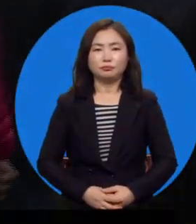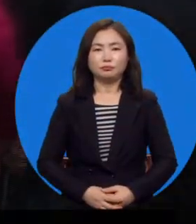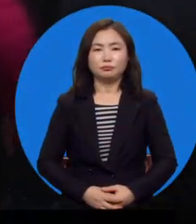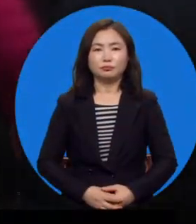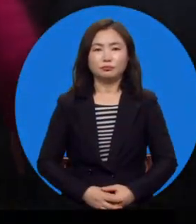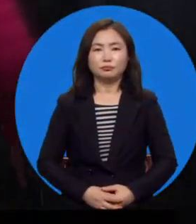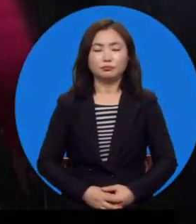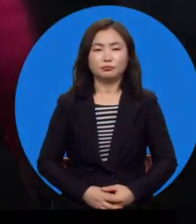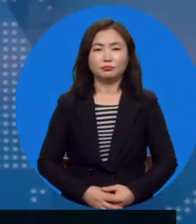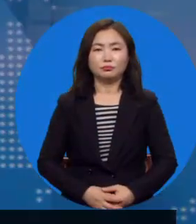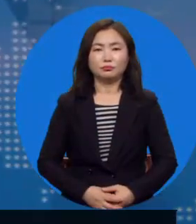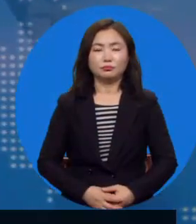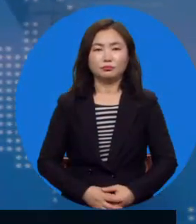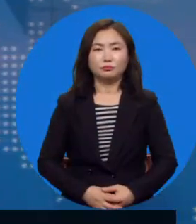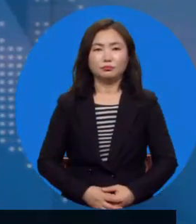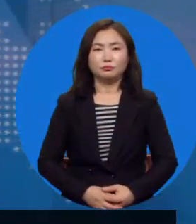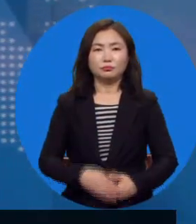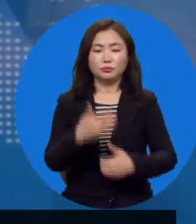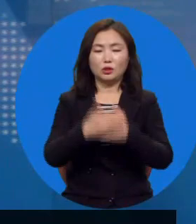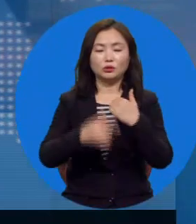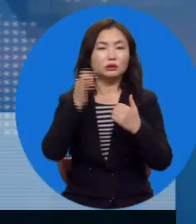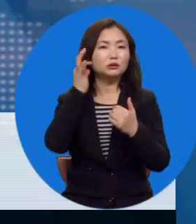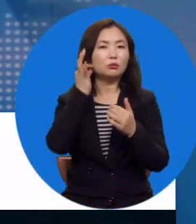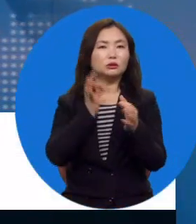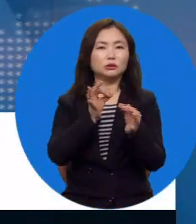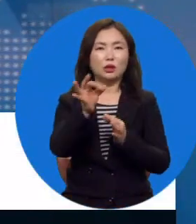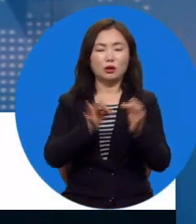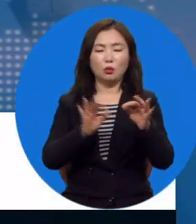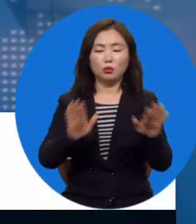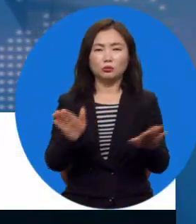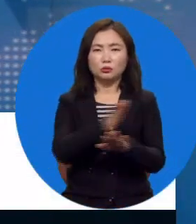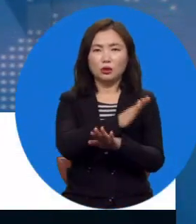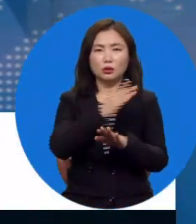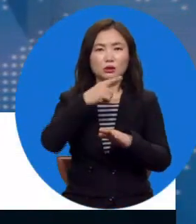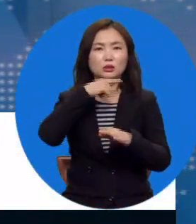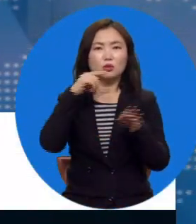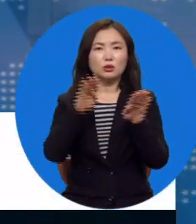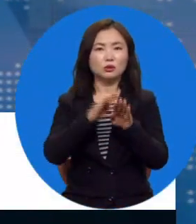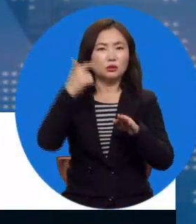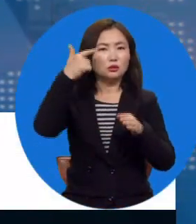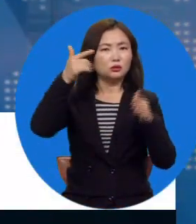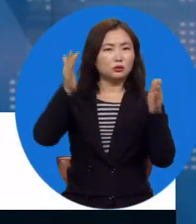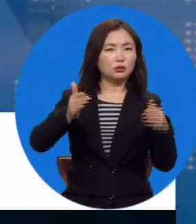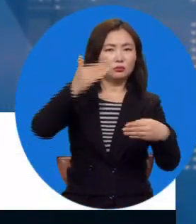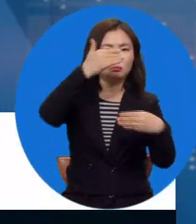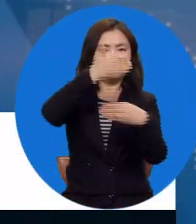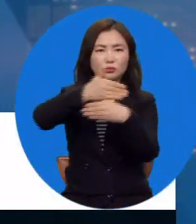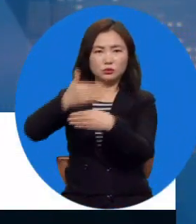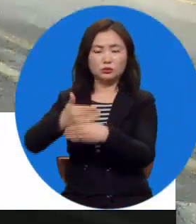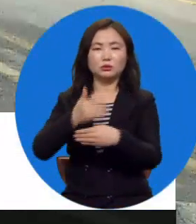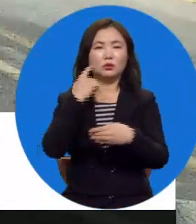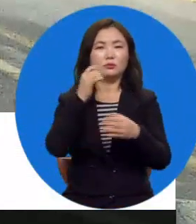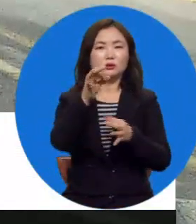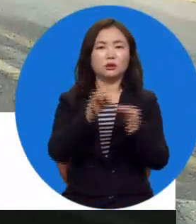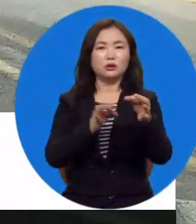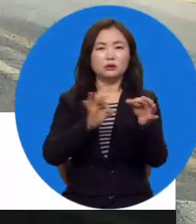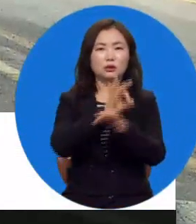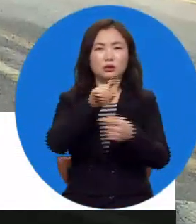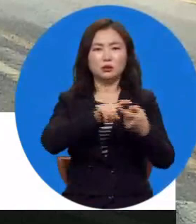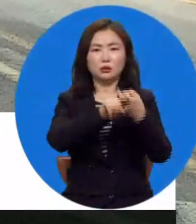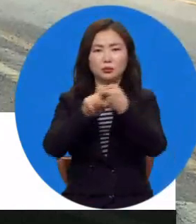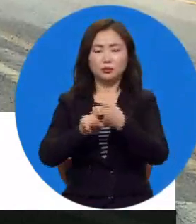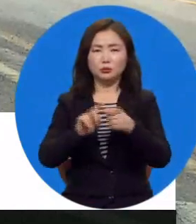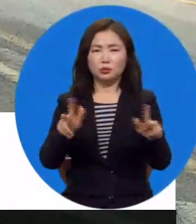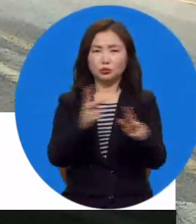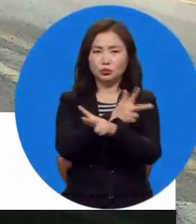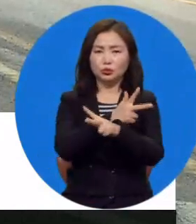입니다 타고 서문 시작이 오늘부터 일요일까지 엿새 동안 문을 닫습니다 서문시장 3가 연하 표는